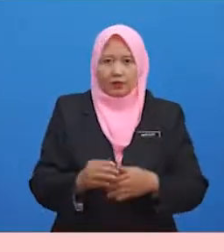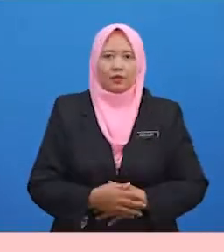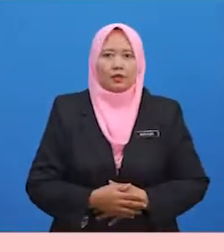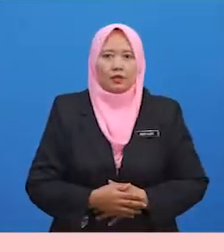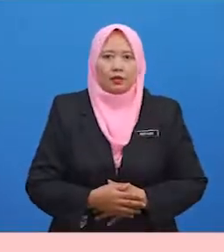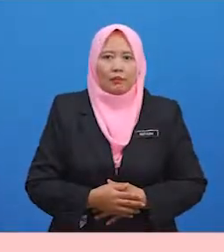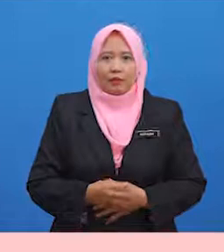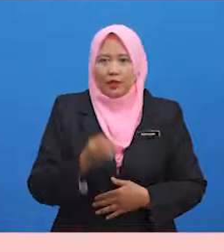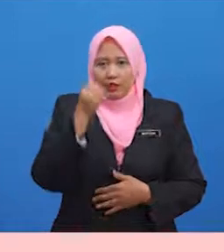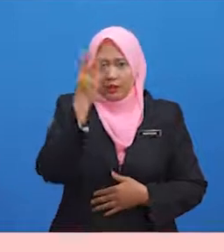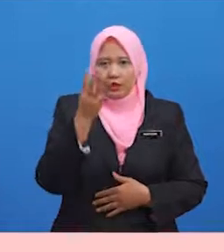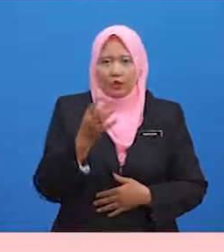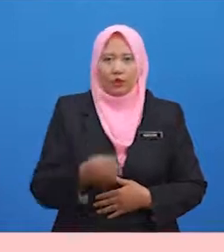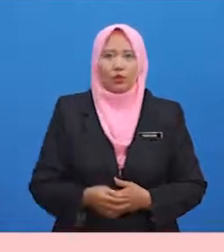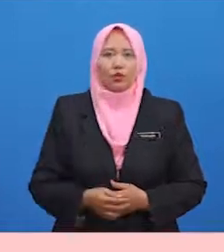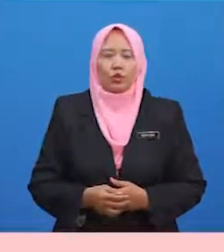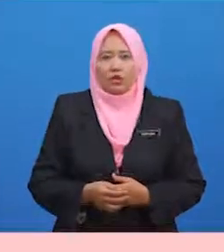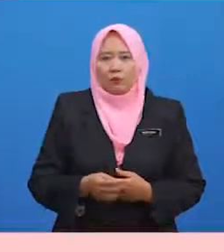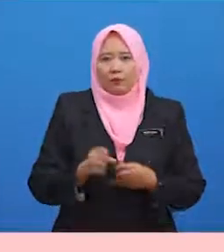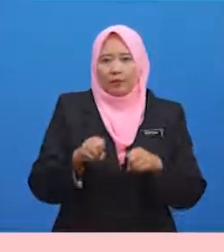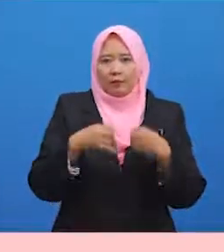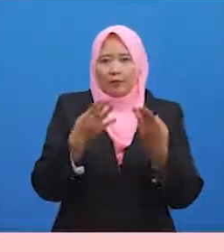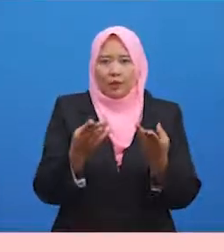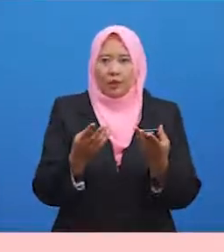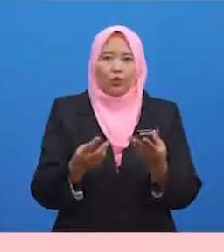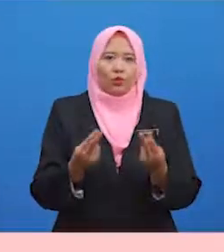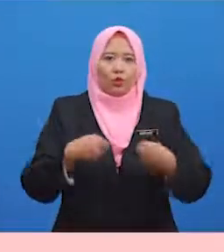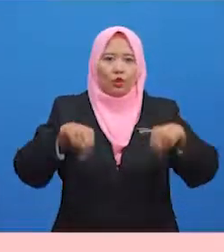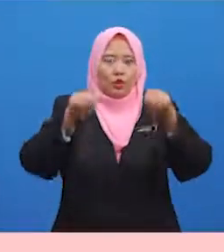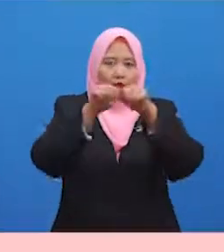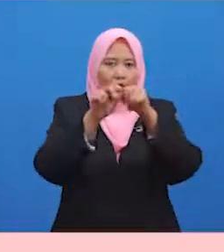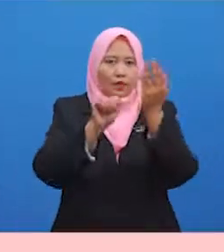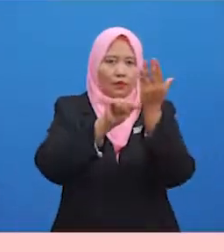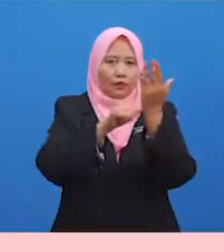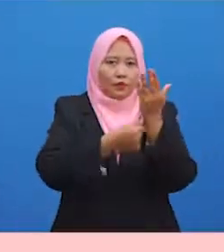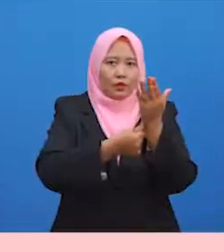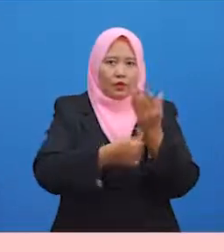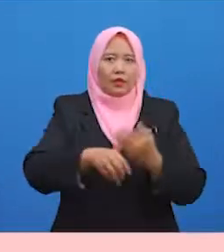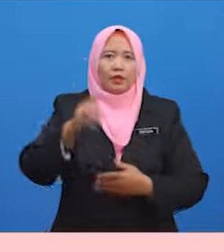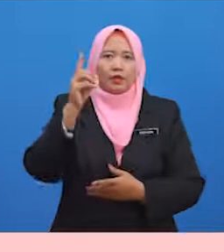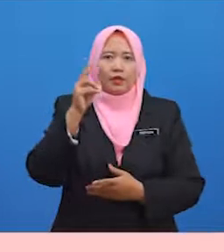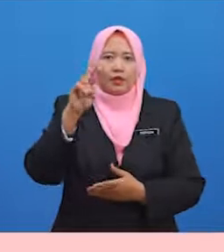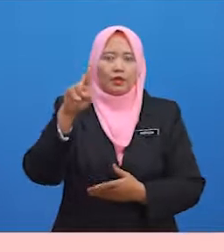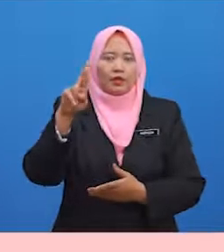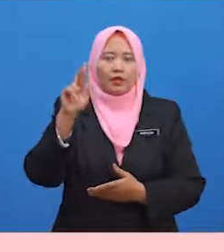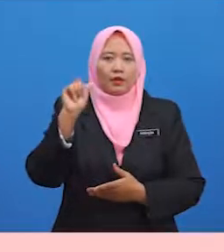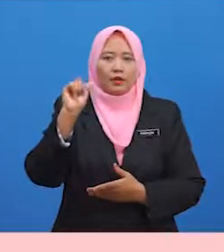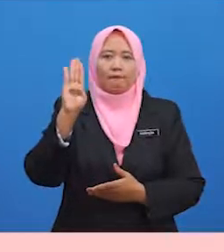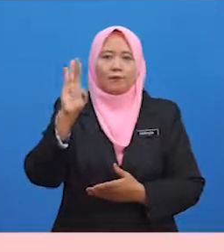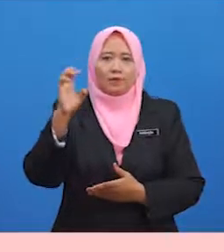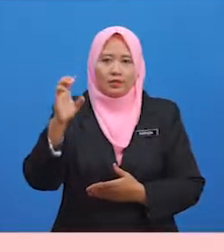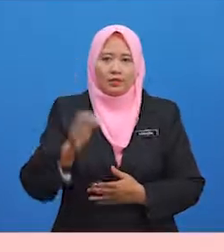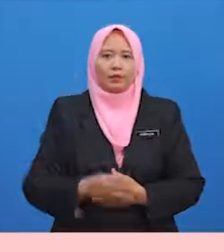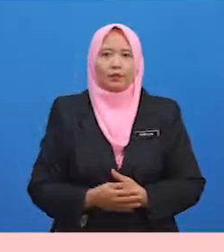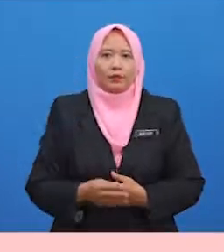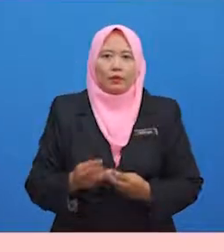memerihalkan kaedah tinjauan awal penilaian kecederaan pada atlet DRABC, memerihalkan kaedah tinjauan